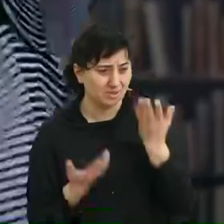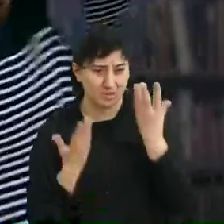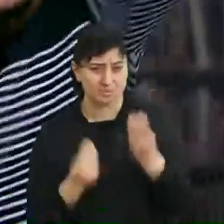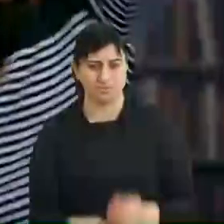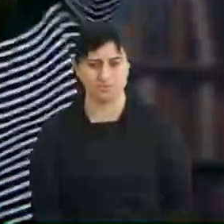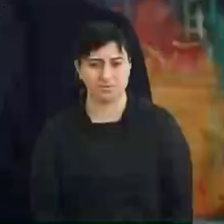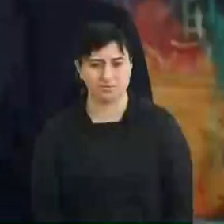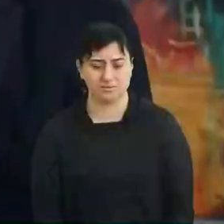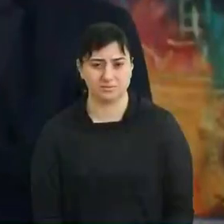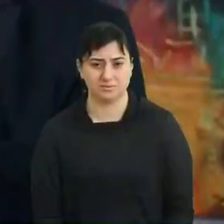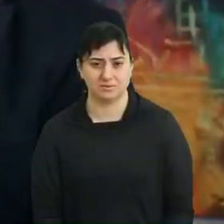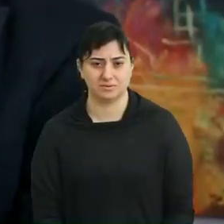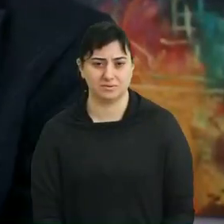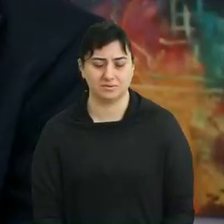Ay.